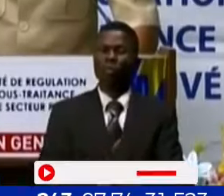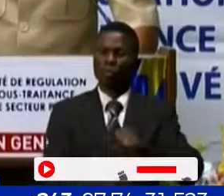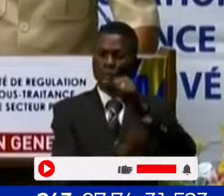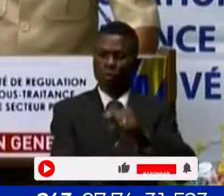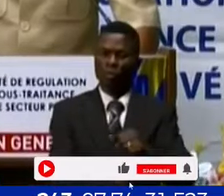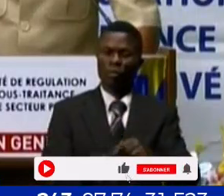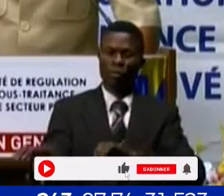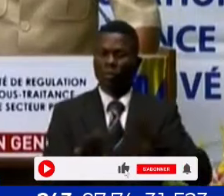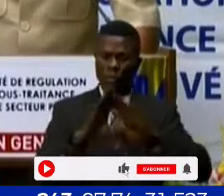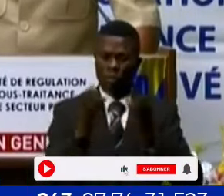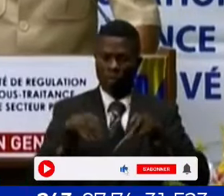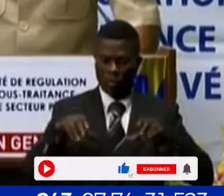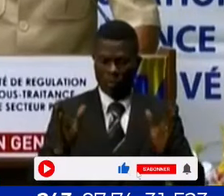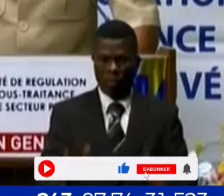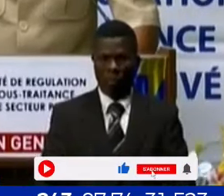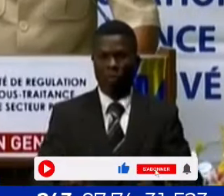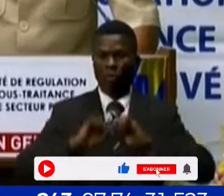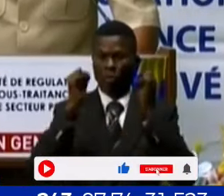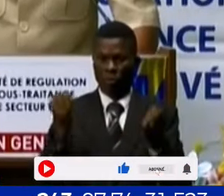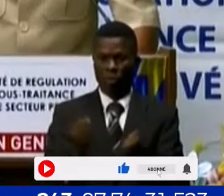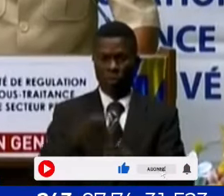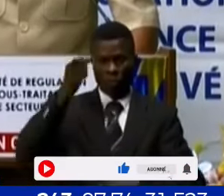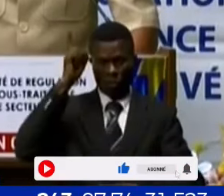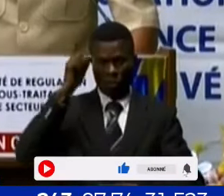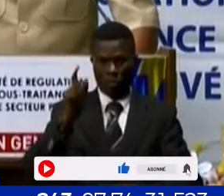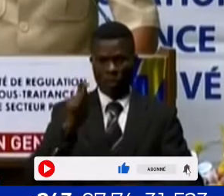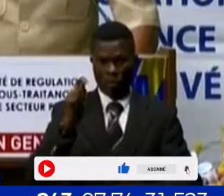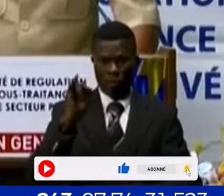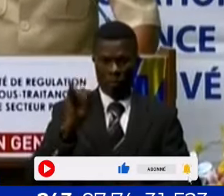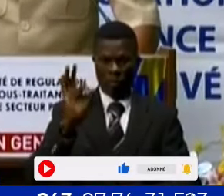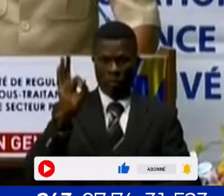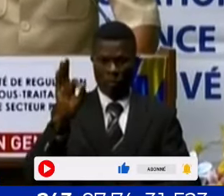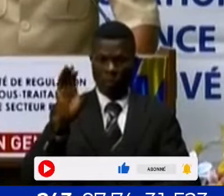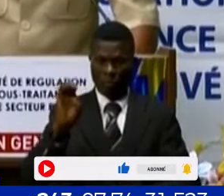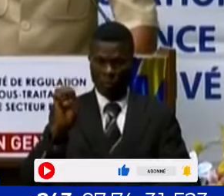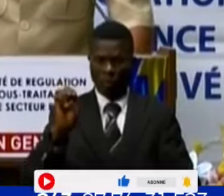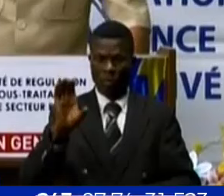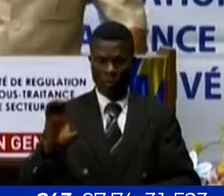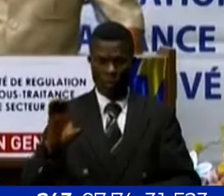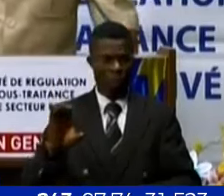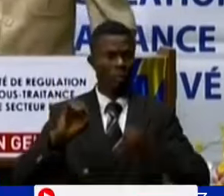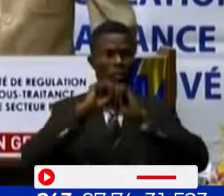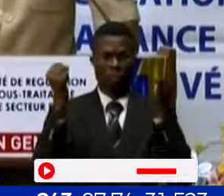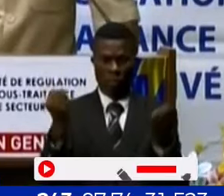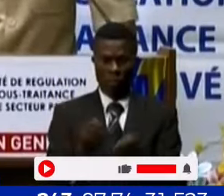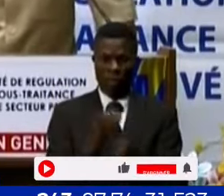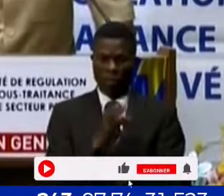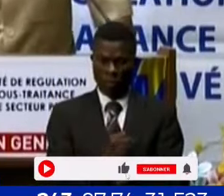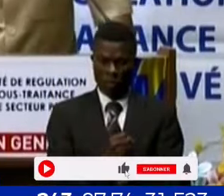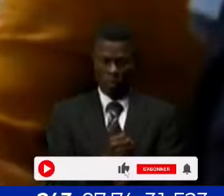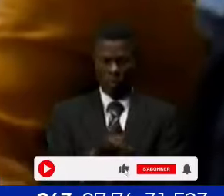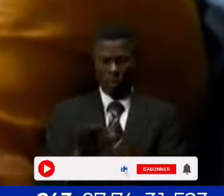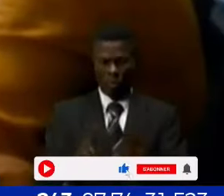une société qui est dénommée TCFF. Cette société détient